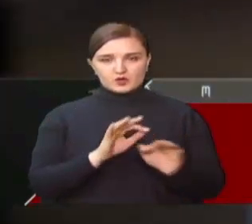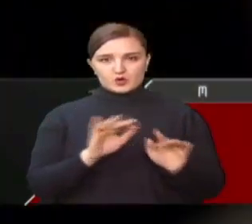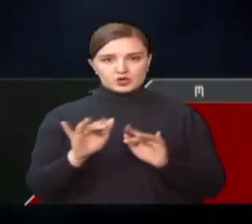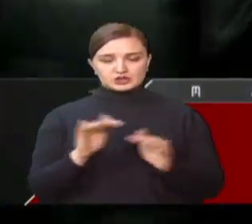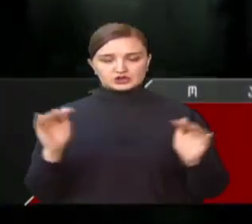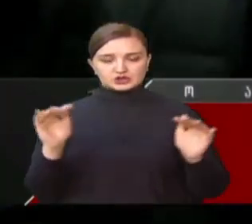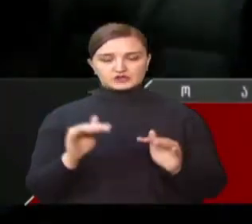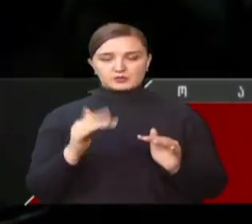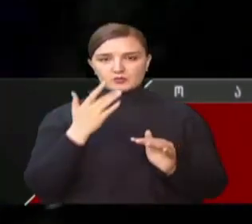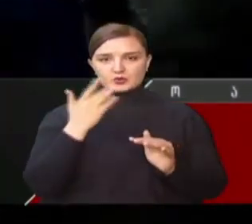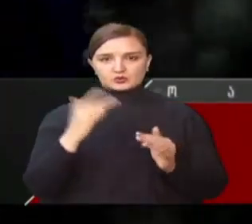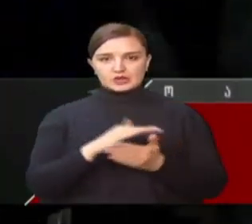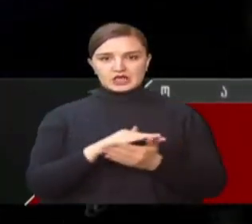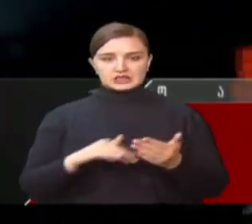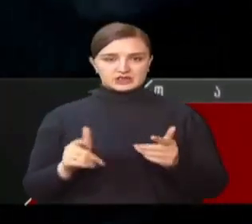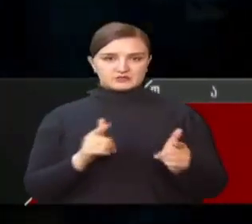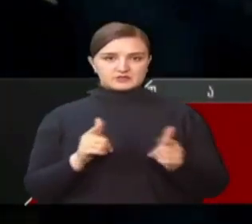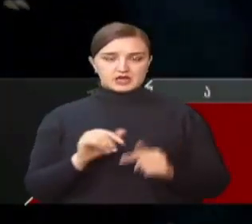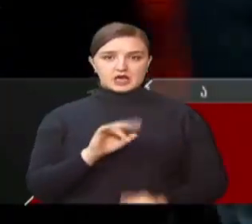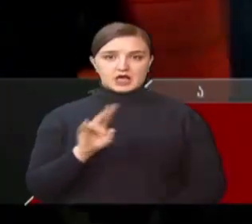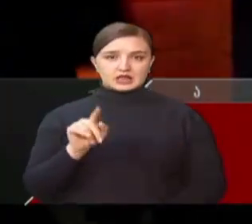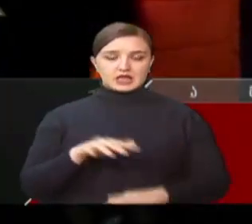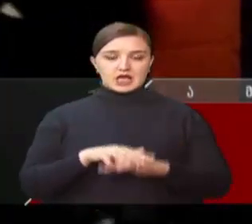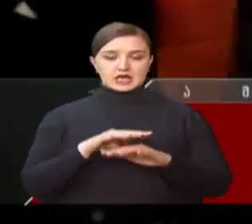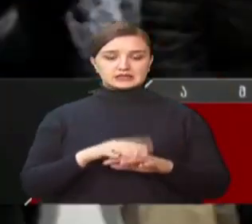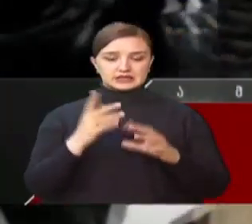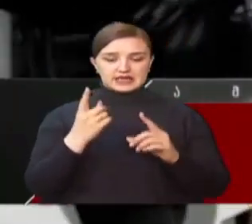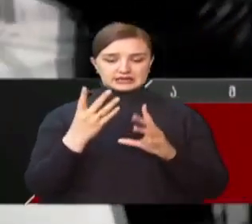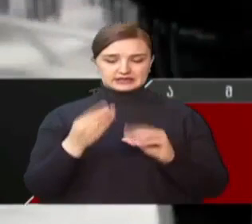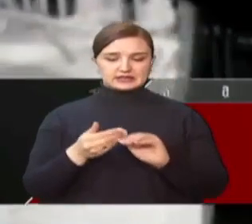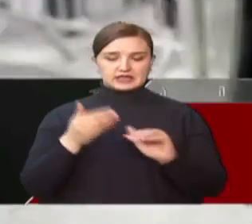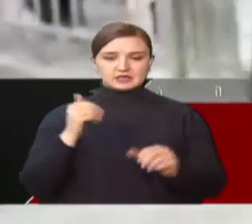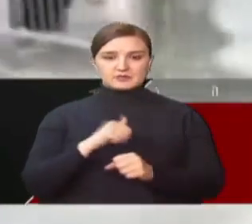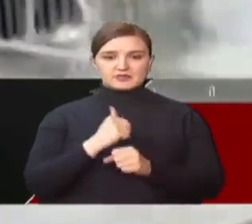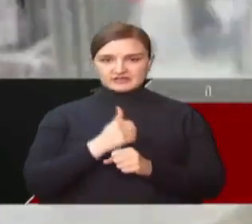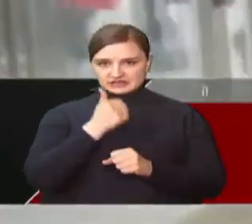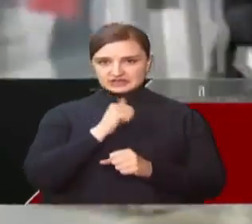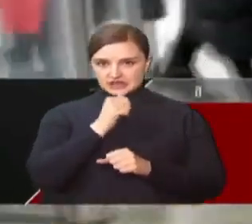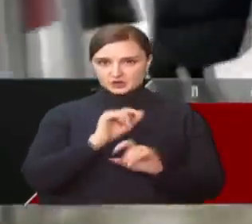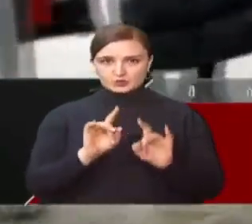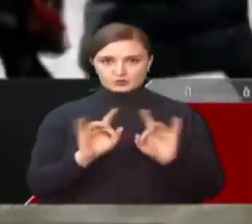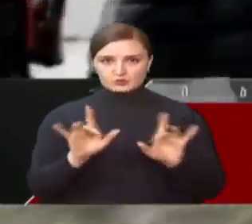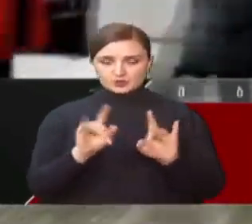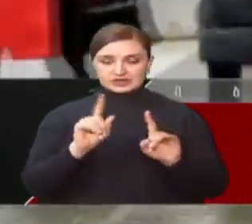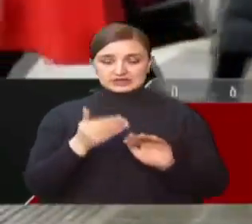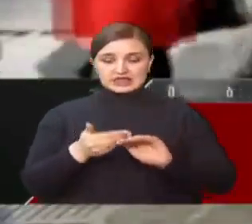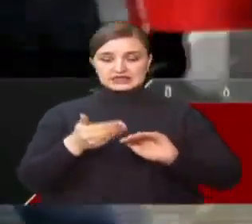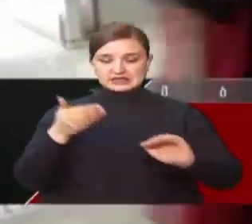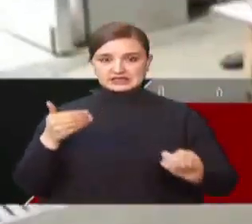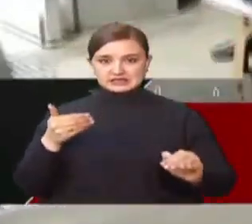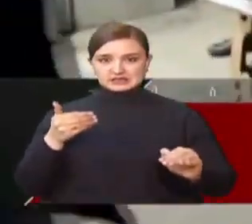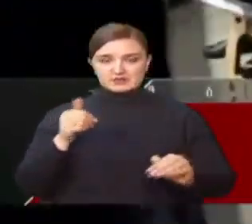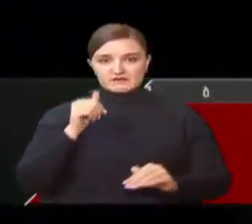შეკრების პოლიტიკური გაგრძელებისთვის ამზადებენ, ან მან აქციამდე ერთი დღით ადრე მთავარი საიდუმლო გასცა, რისგან დისტანცირებაზეც